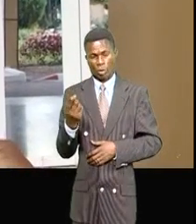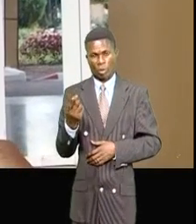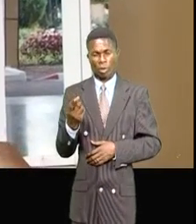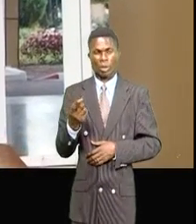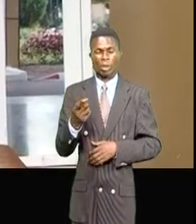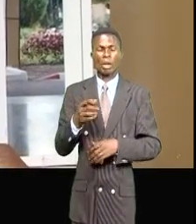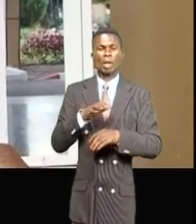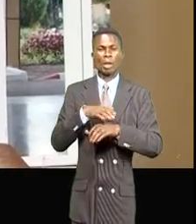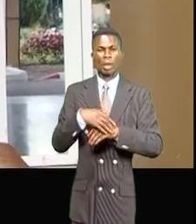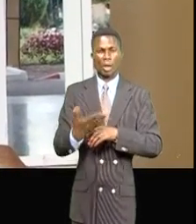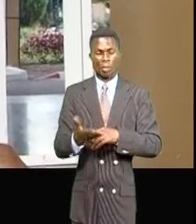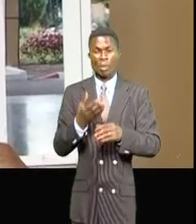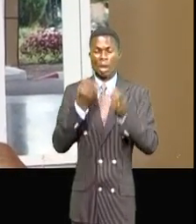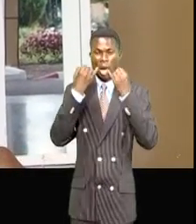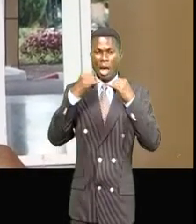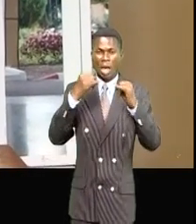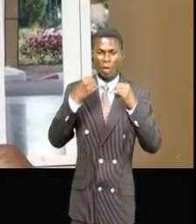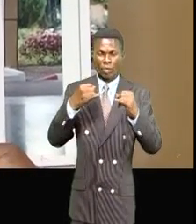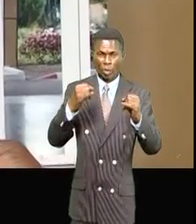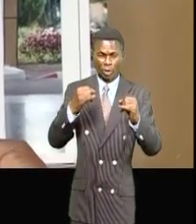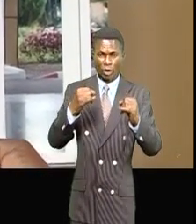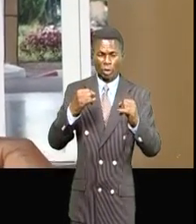d'après les données que l'on m'a